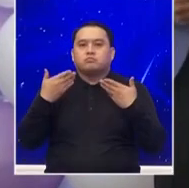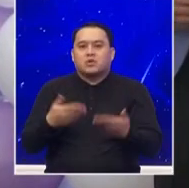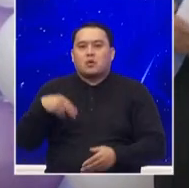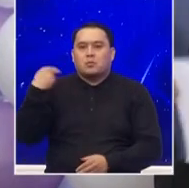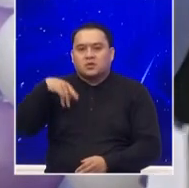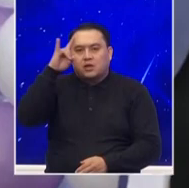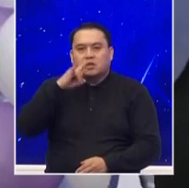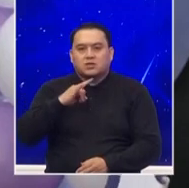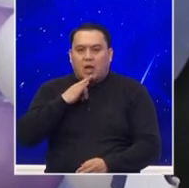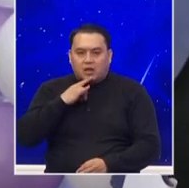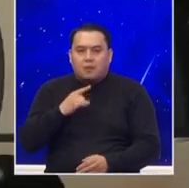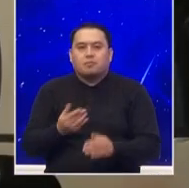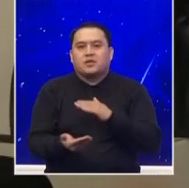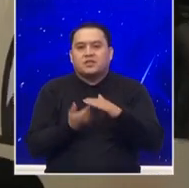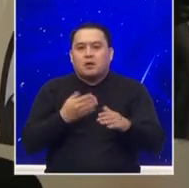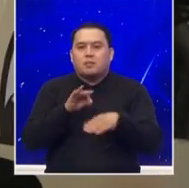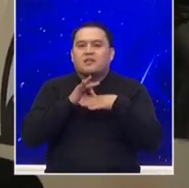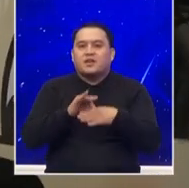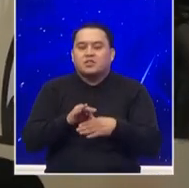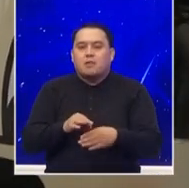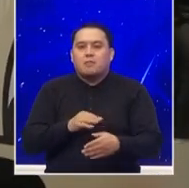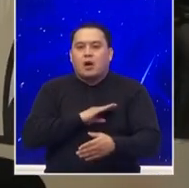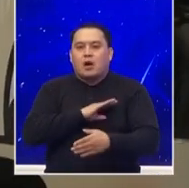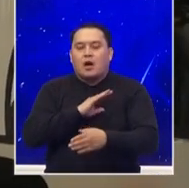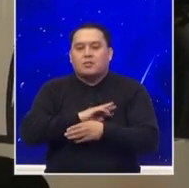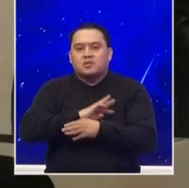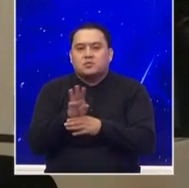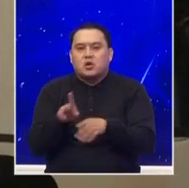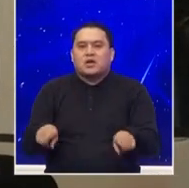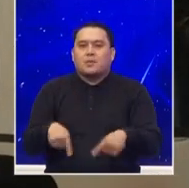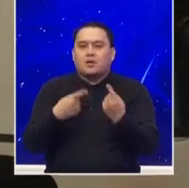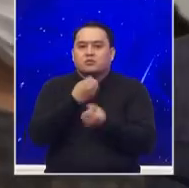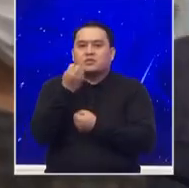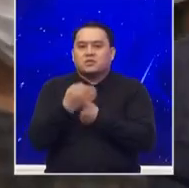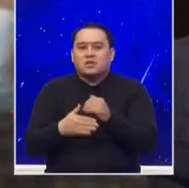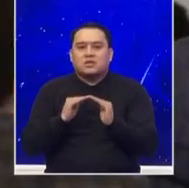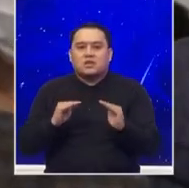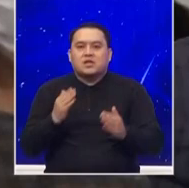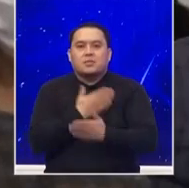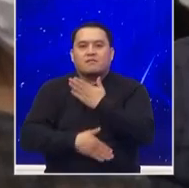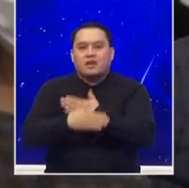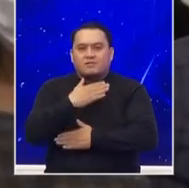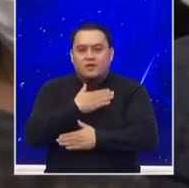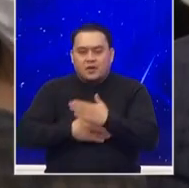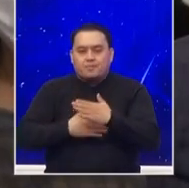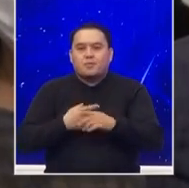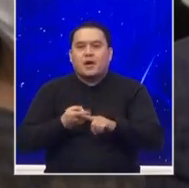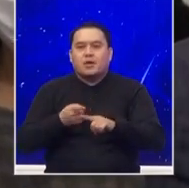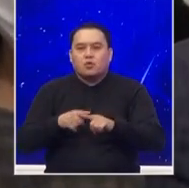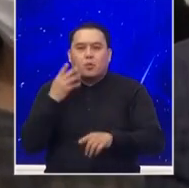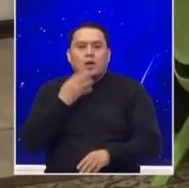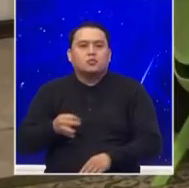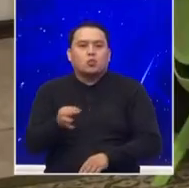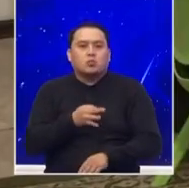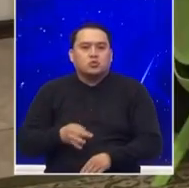страны Касым-Жомарт Токаев призвал провести работу по максимальному охвату реабилитационными центрами детей с ограниченными возможностями. В